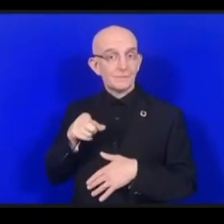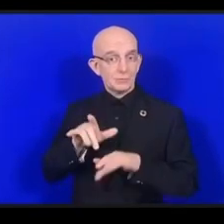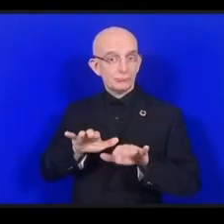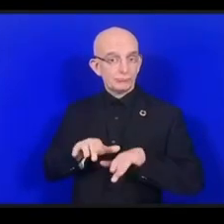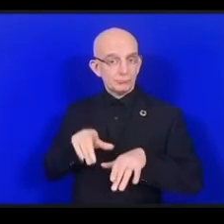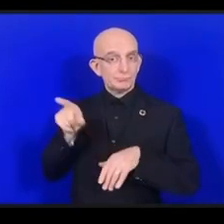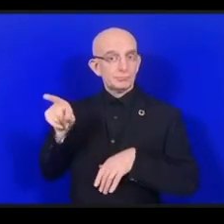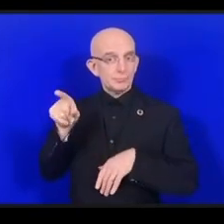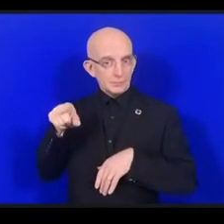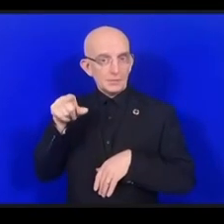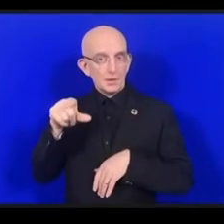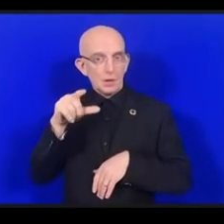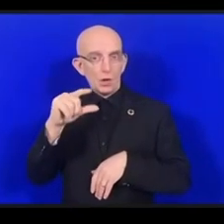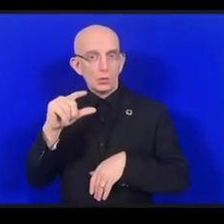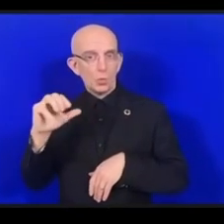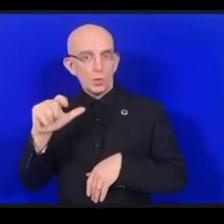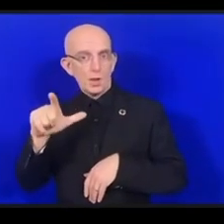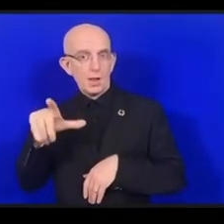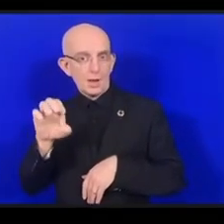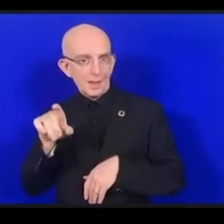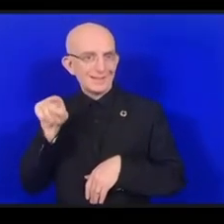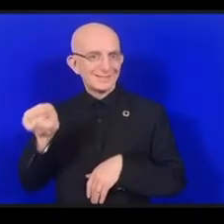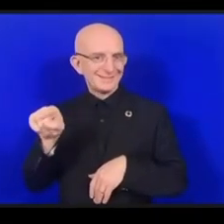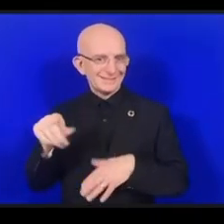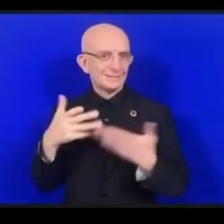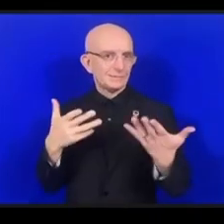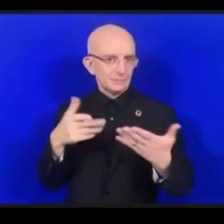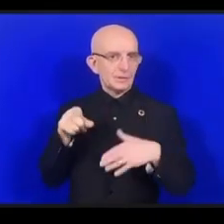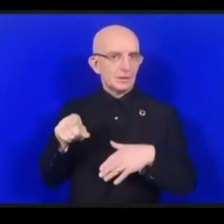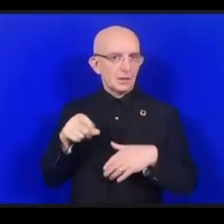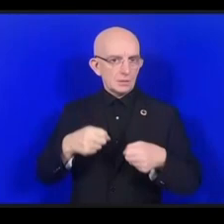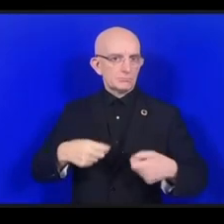聋哑人士他们是有这样的技能，能够帮助我们打